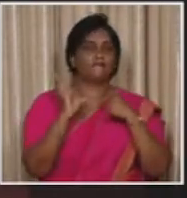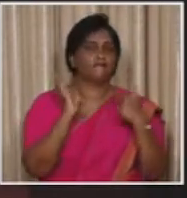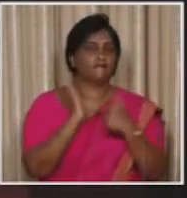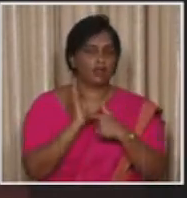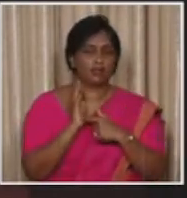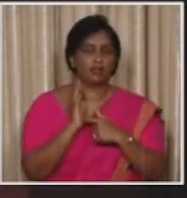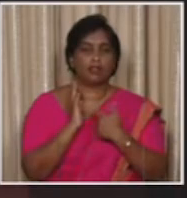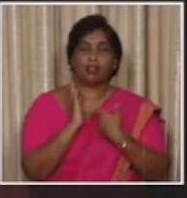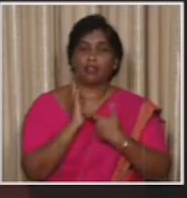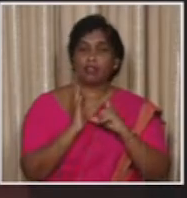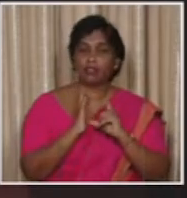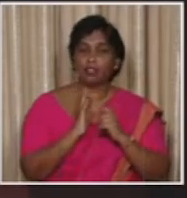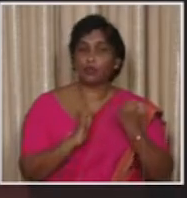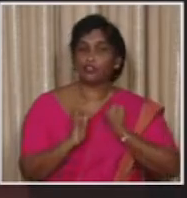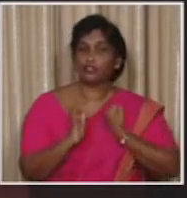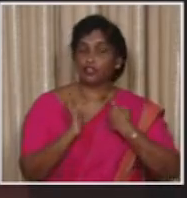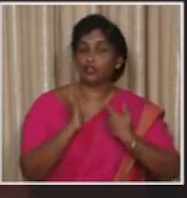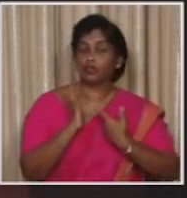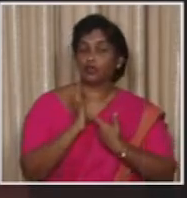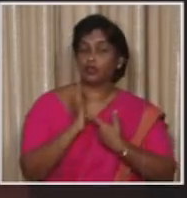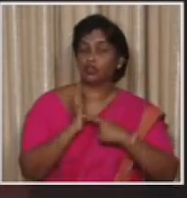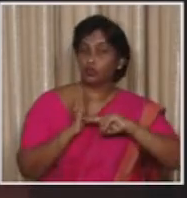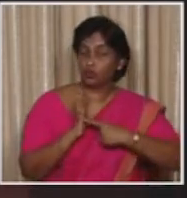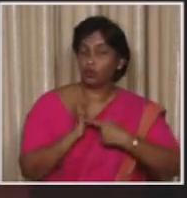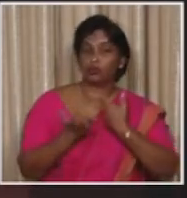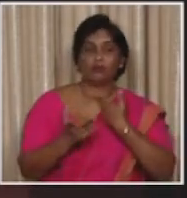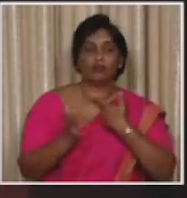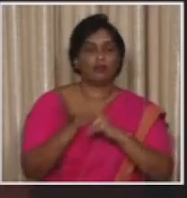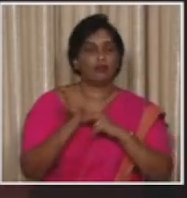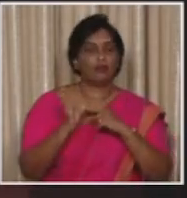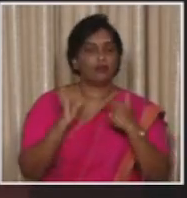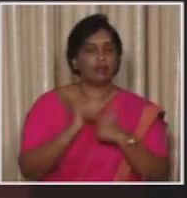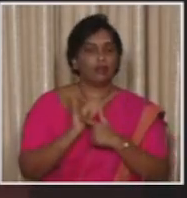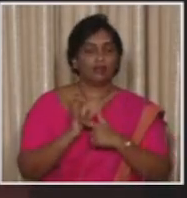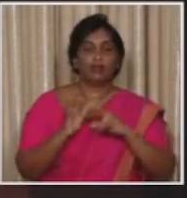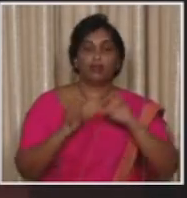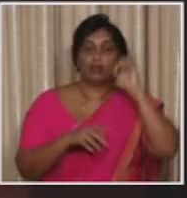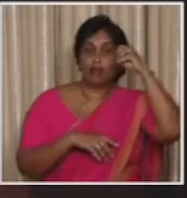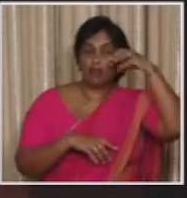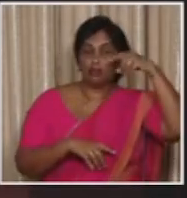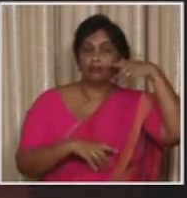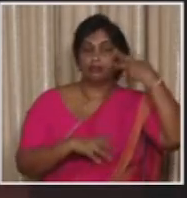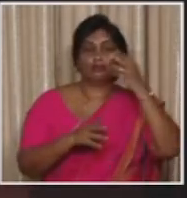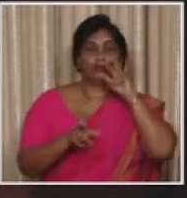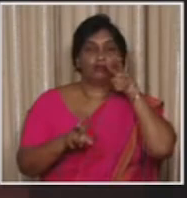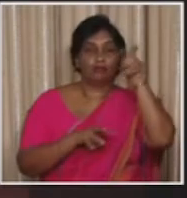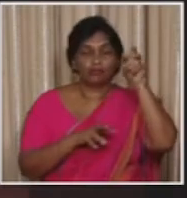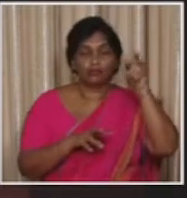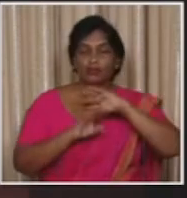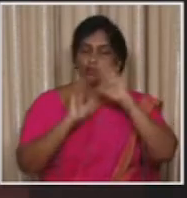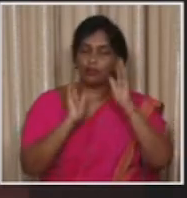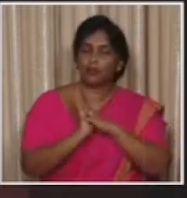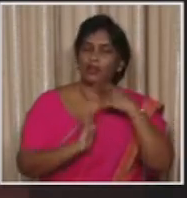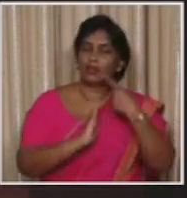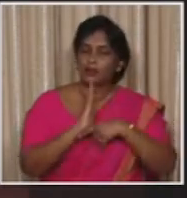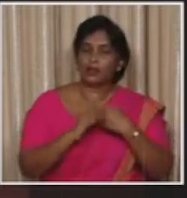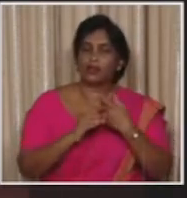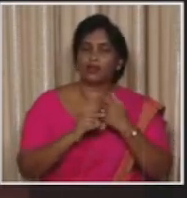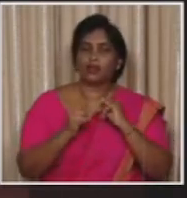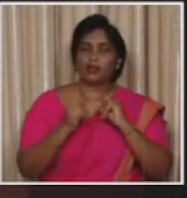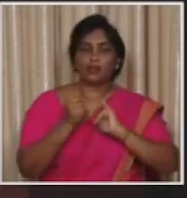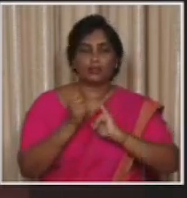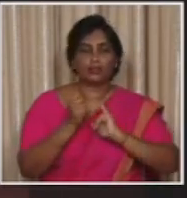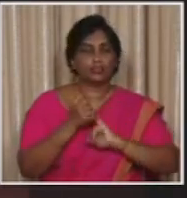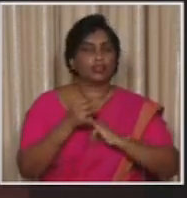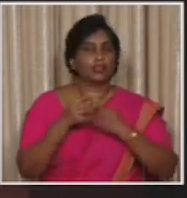අදි තාක්ෂණික වෛද්‍ය උපකරණ වලටත් වැට් එක ගහලා, විද්‍යුත් උපකරණ වලටත් වැට් එක ගහලා, දේශීය ඉලෙක්ට්‍රොනික